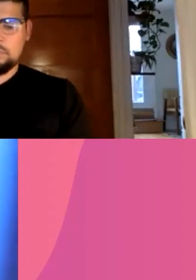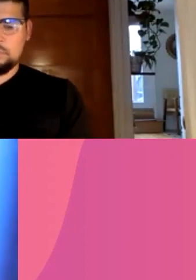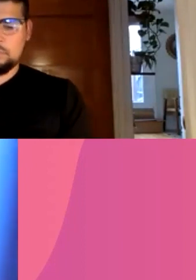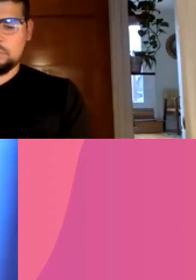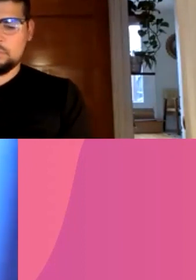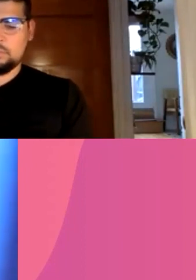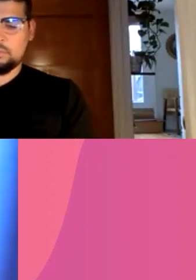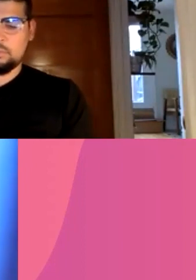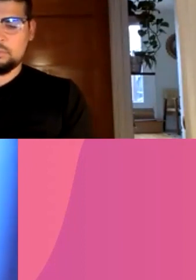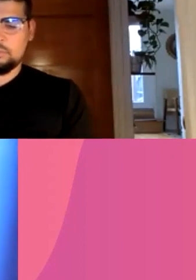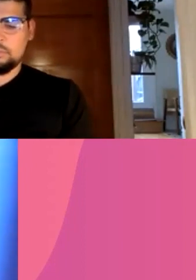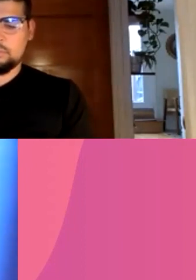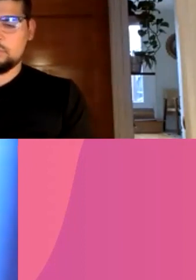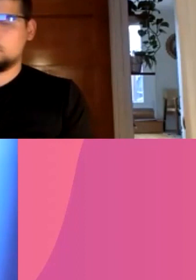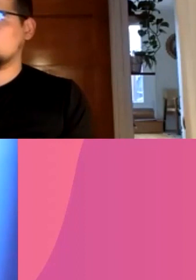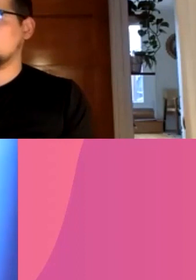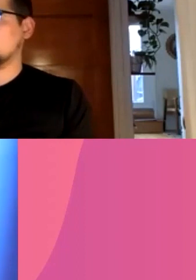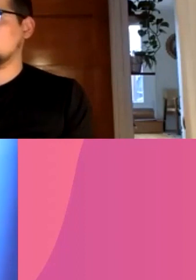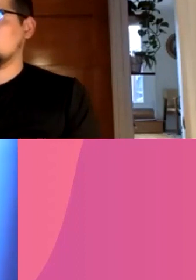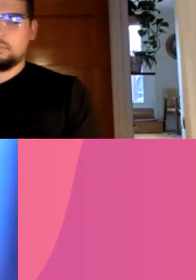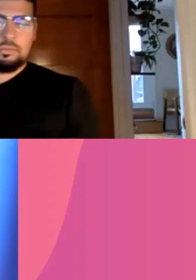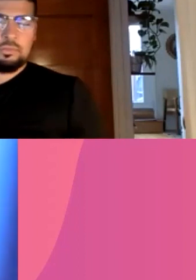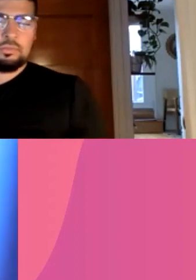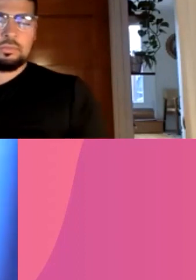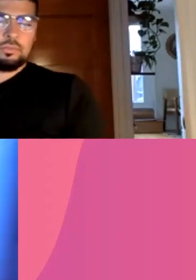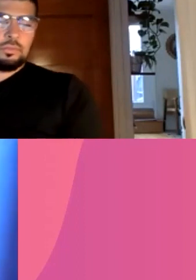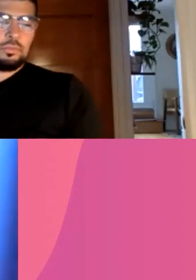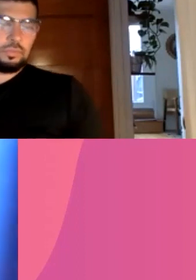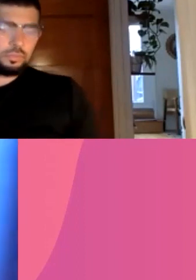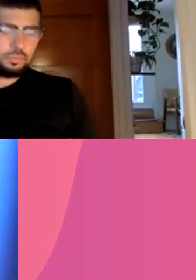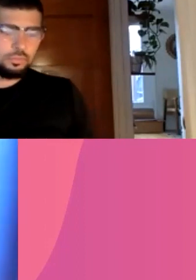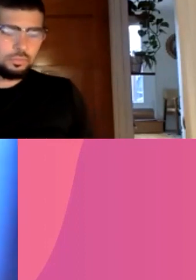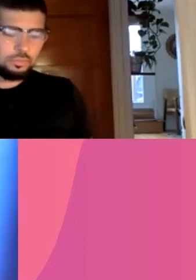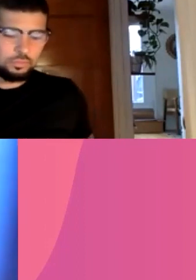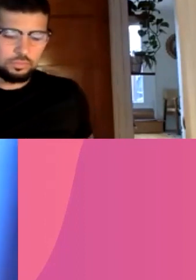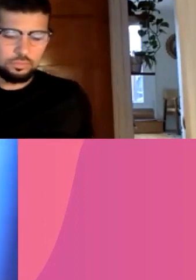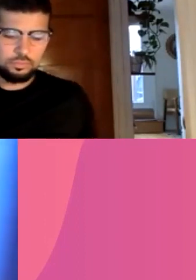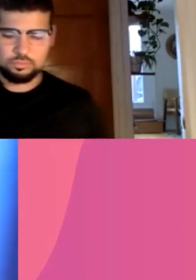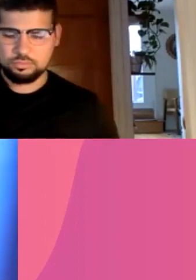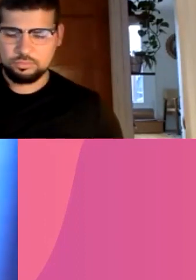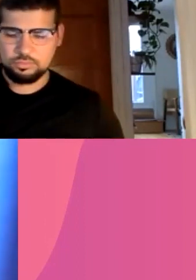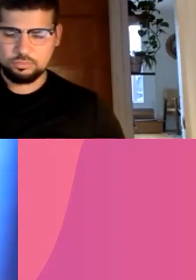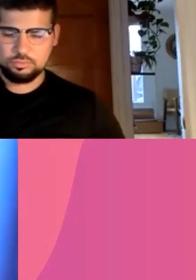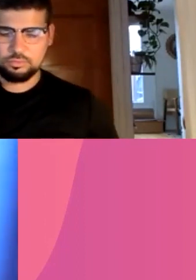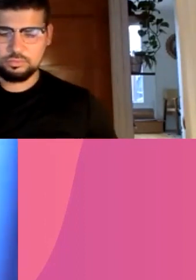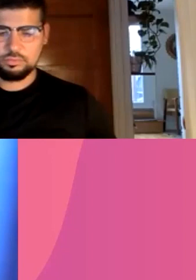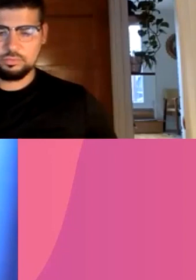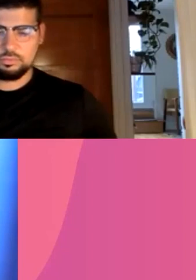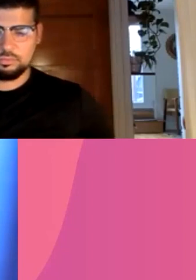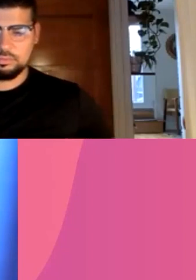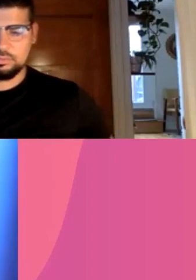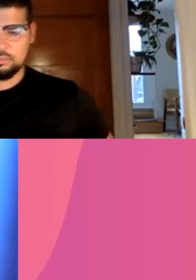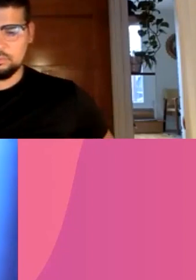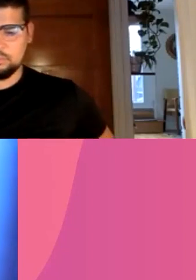même dans les soins standards entre le praticien et la patiente, bon, il y a des